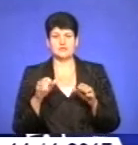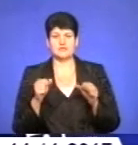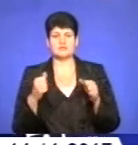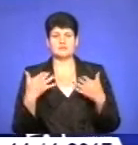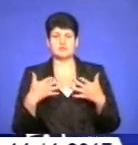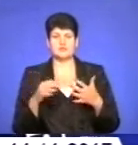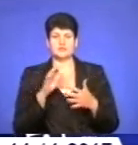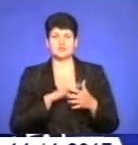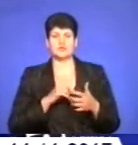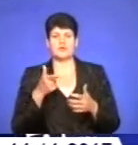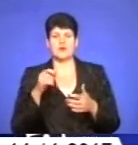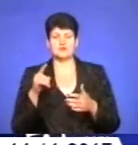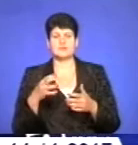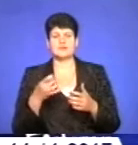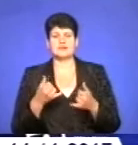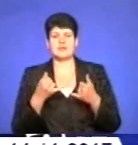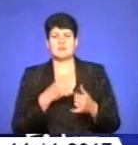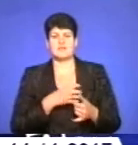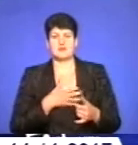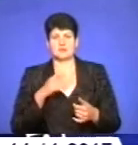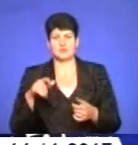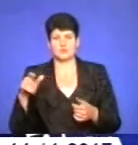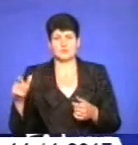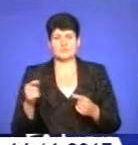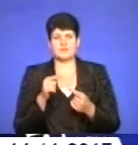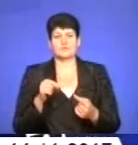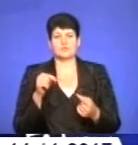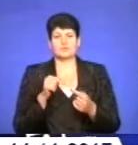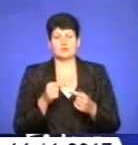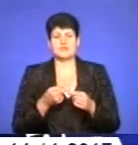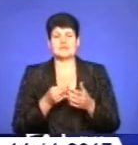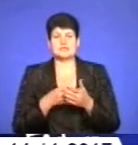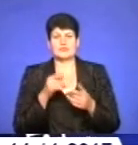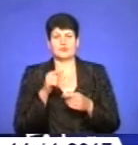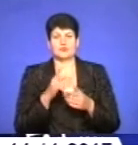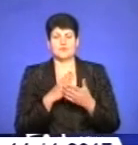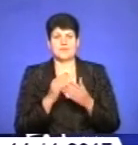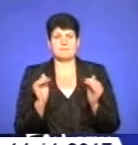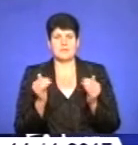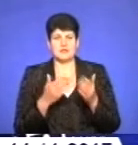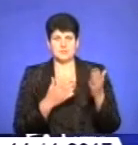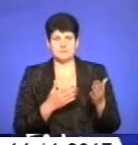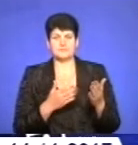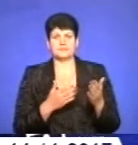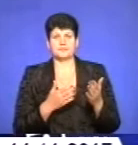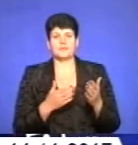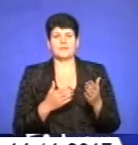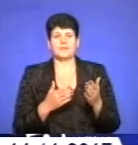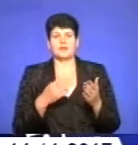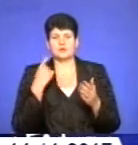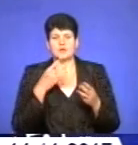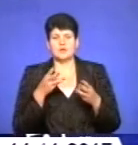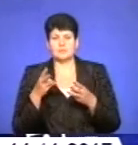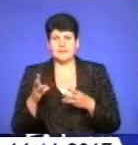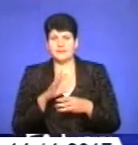для приватних осіб. І, відповідно, ціна на нього є значно менша. Тому індивідуальне опалення, звичайно,